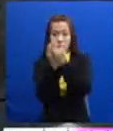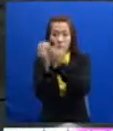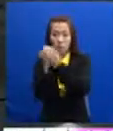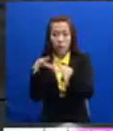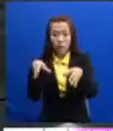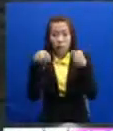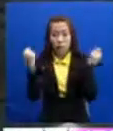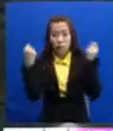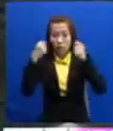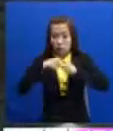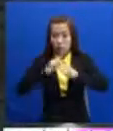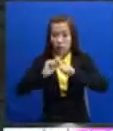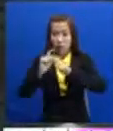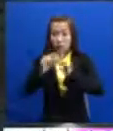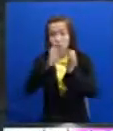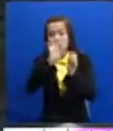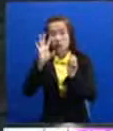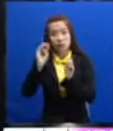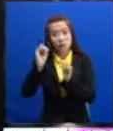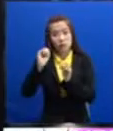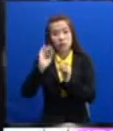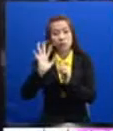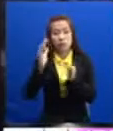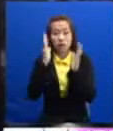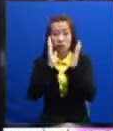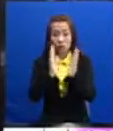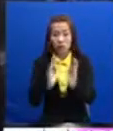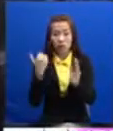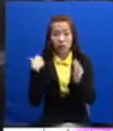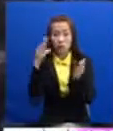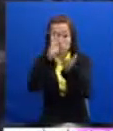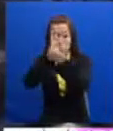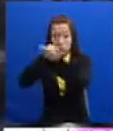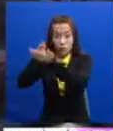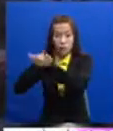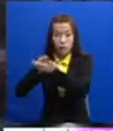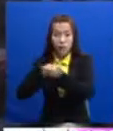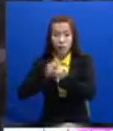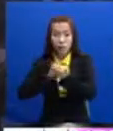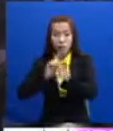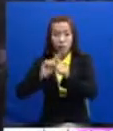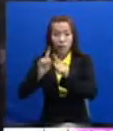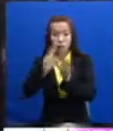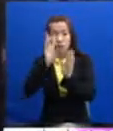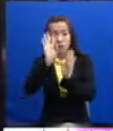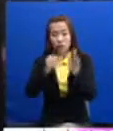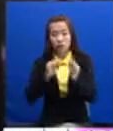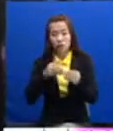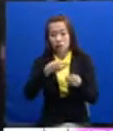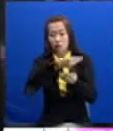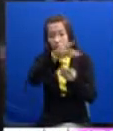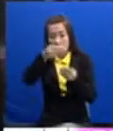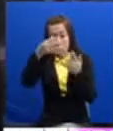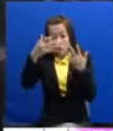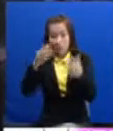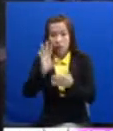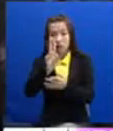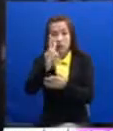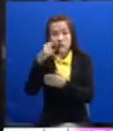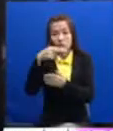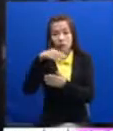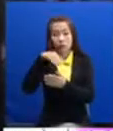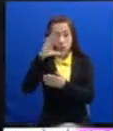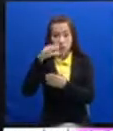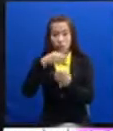จากหมื่น4545คนเบื้องต้นได้จากผ้าห่มร้องถุงอย่างที่ไปแล้วเกือบ 2หมื่นชุดพร้อมประชาสัมพันธ์ถึง